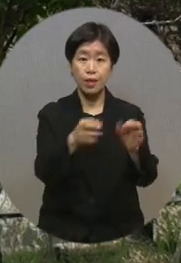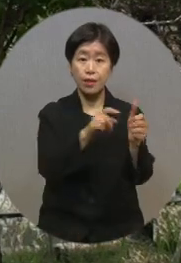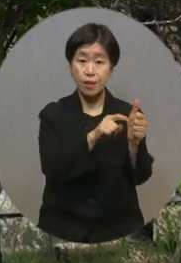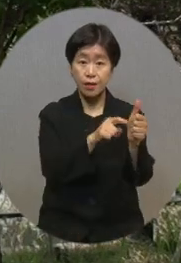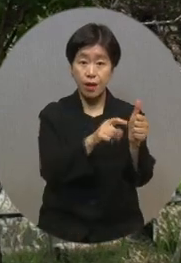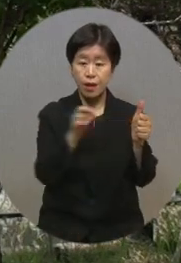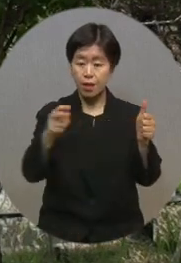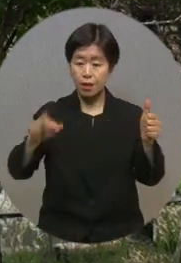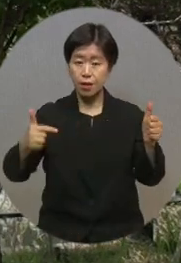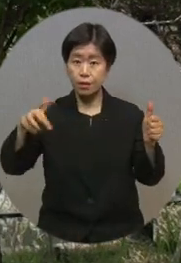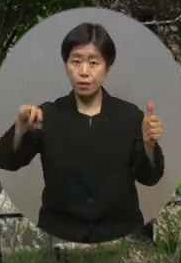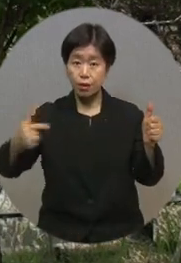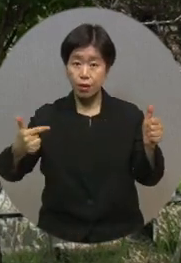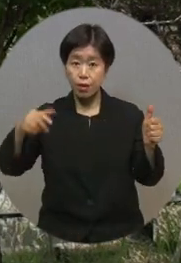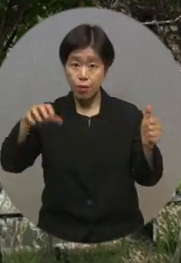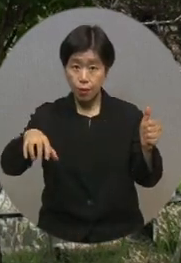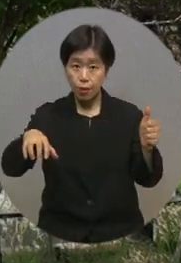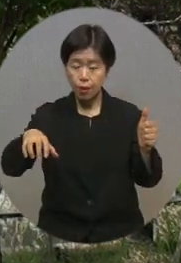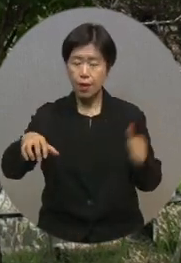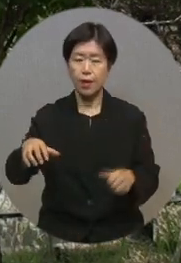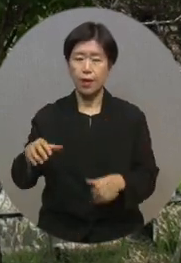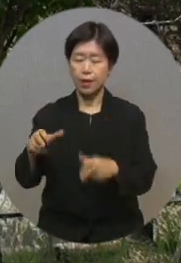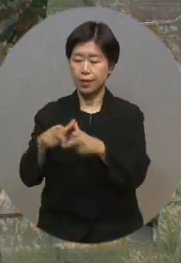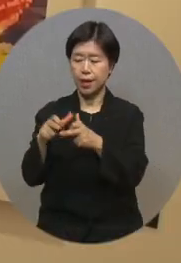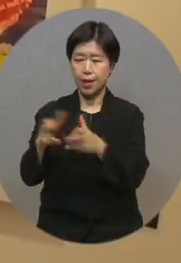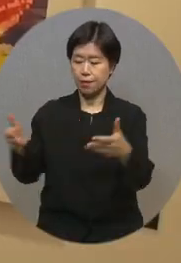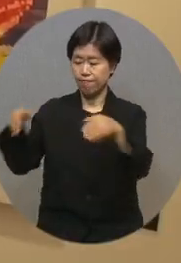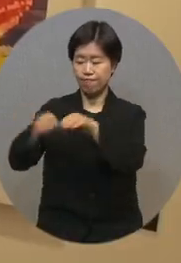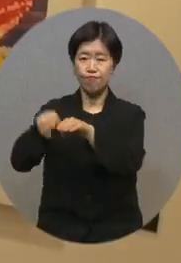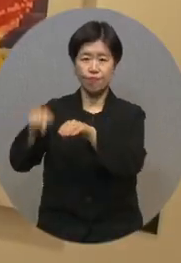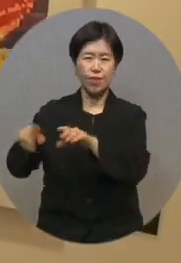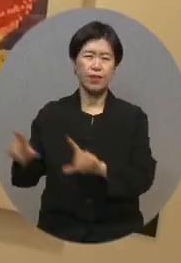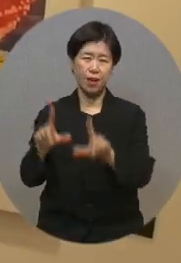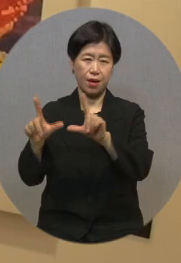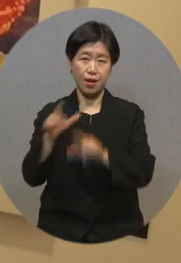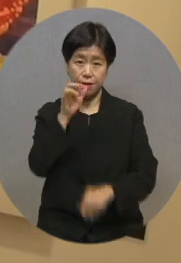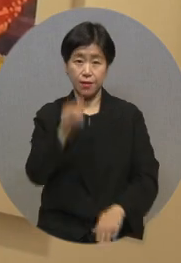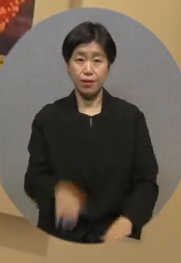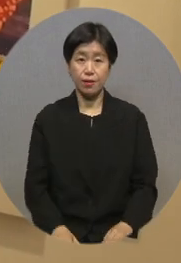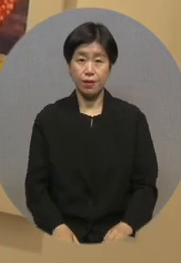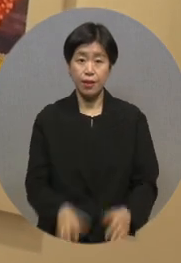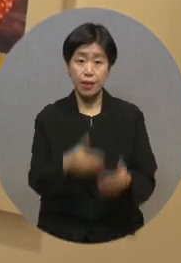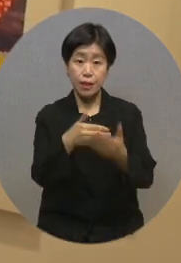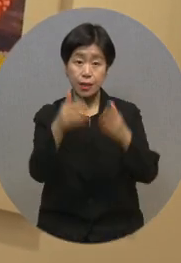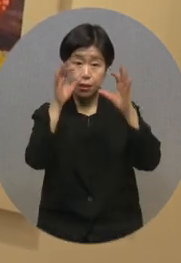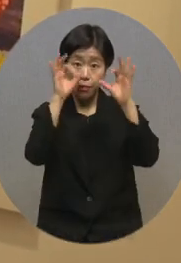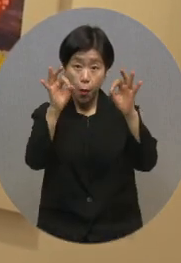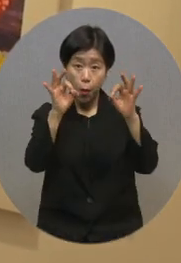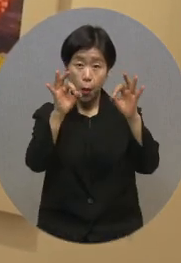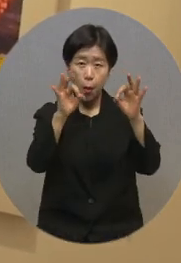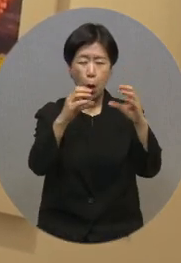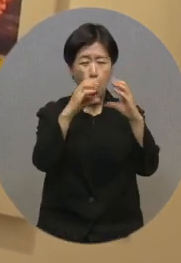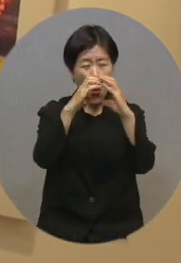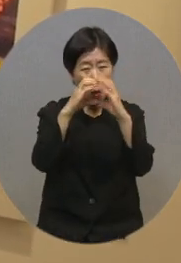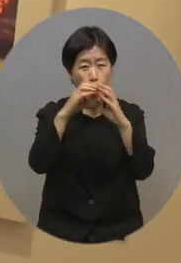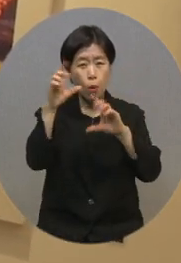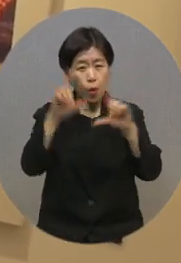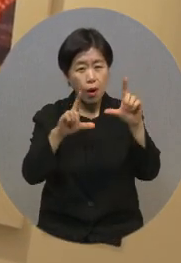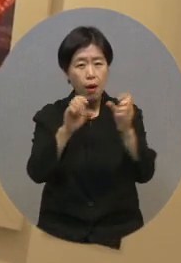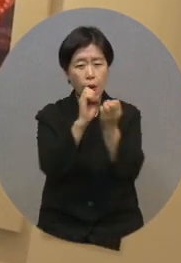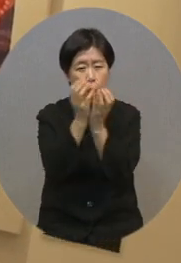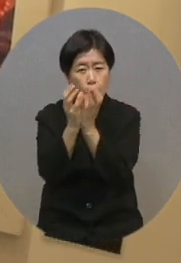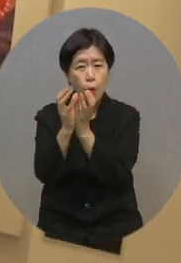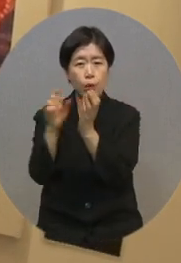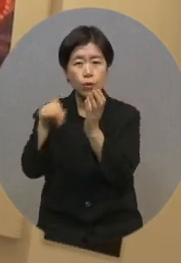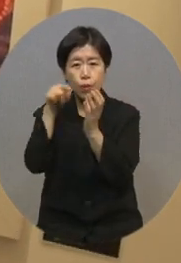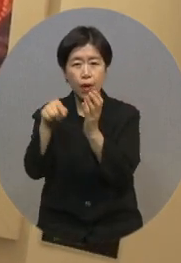위치한 장애인 거주시설 가람에서 살고 있습니다. 작가의 그림은 작은 동그라미로 꽃을, 꽃 가운데 숨은